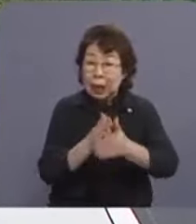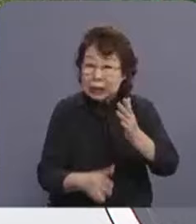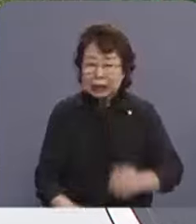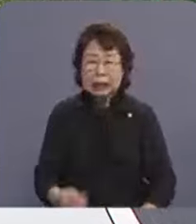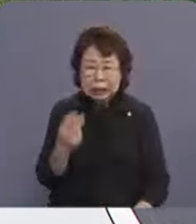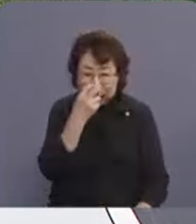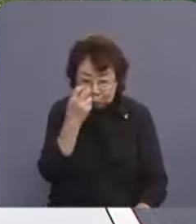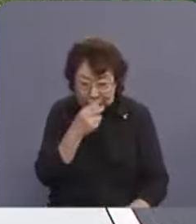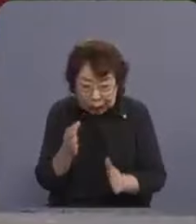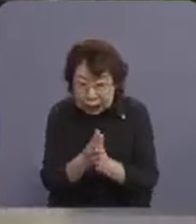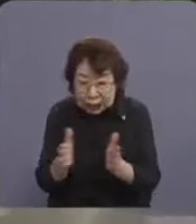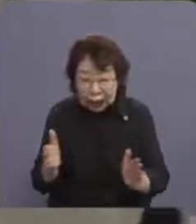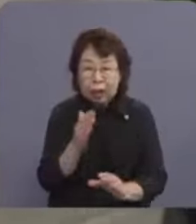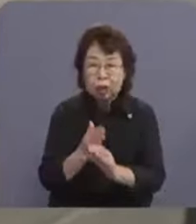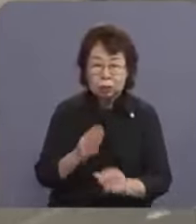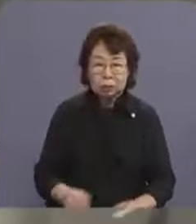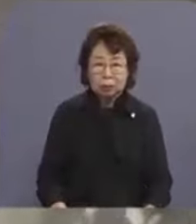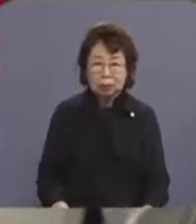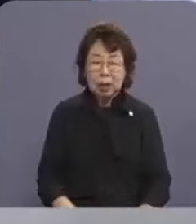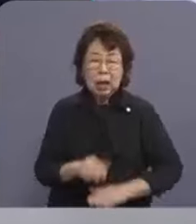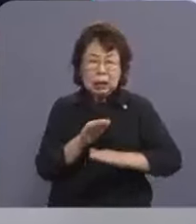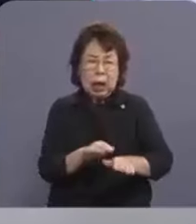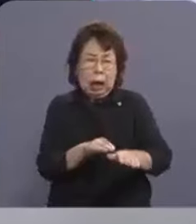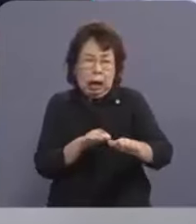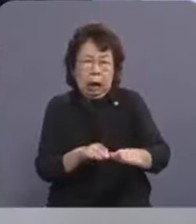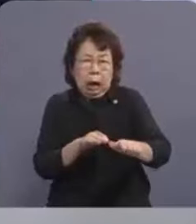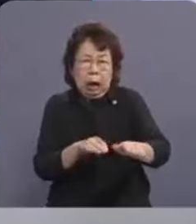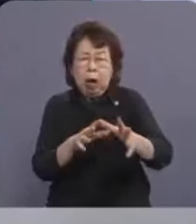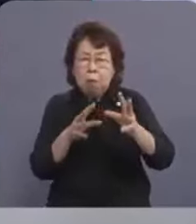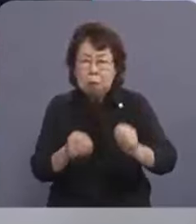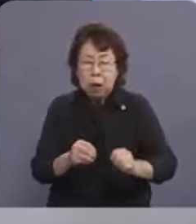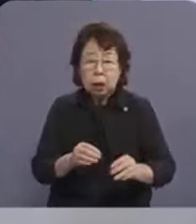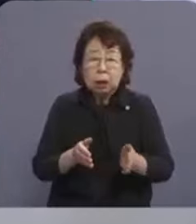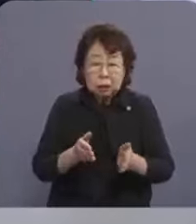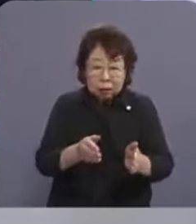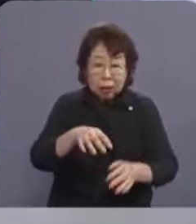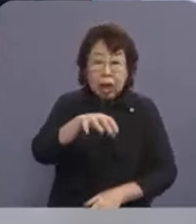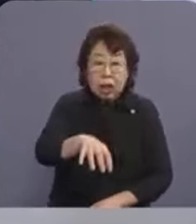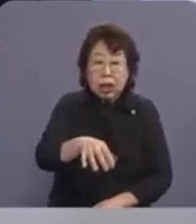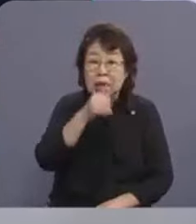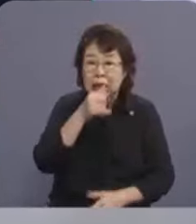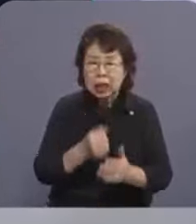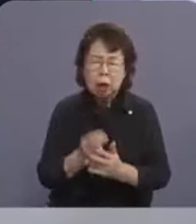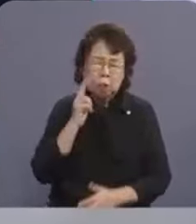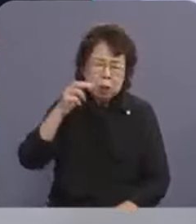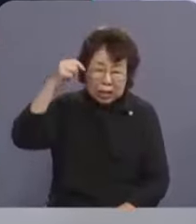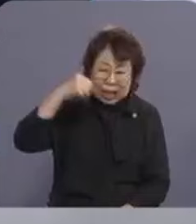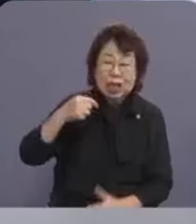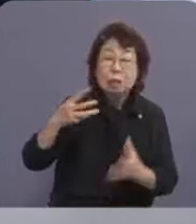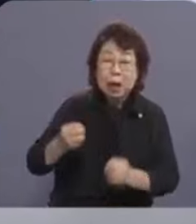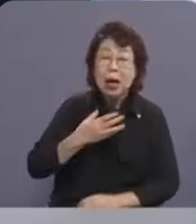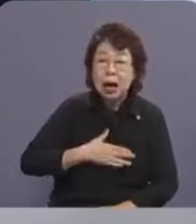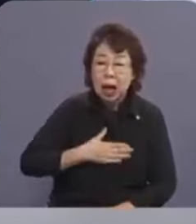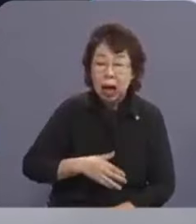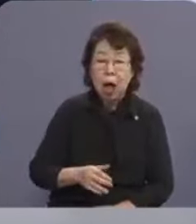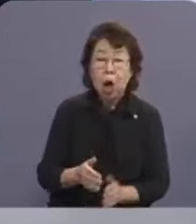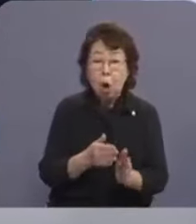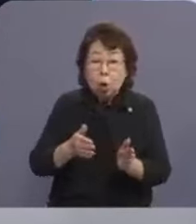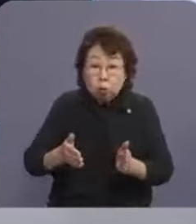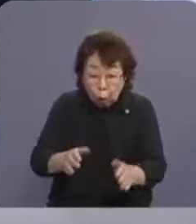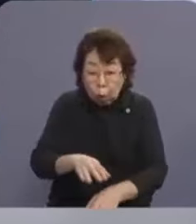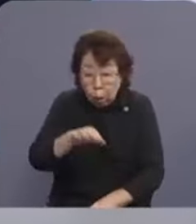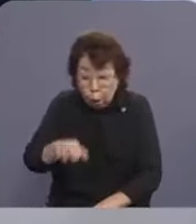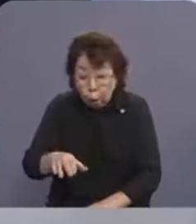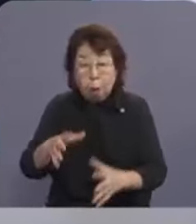감사를 시작하게 된 겁니다 아무래도 또 차량이 많이 다니는 곳에 위치하고 있다 보니까 많이들 느끼셨을 거예요 차들이 뭐 도로까지 이렇게 나오는